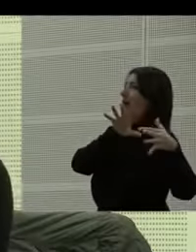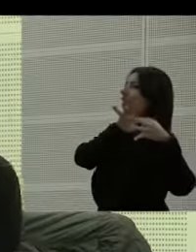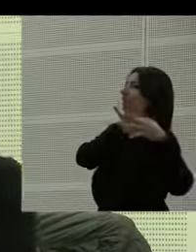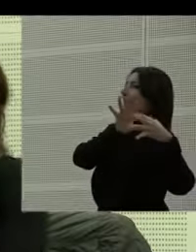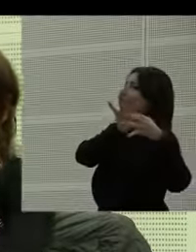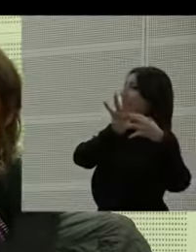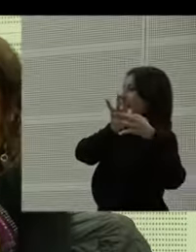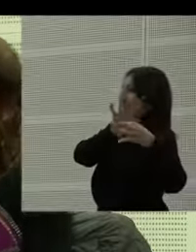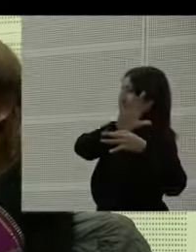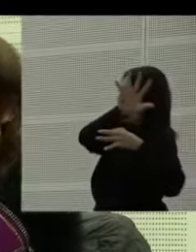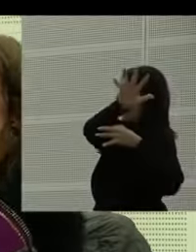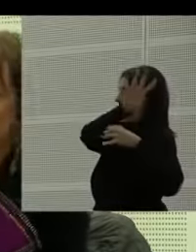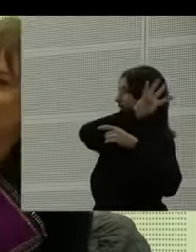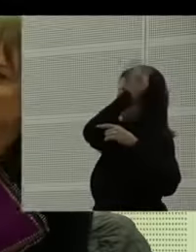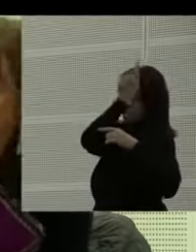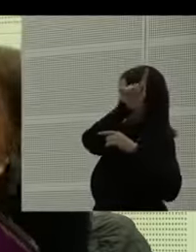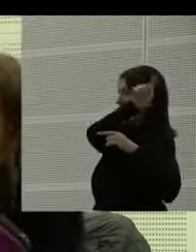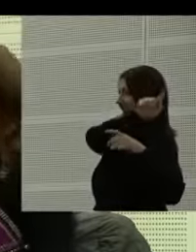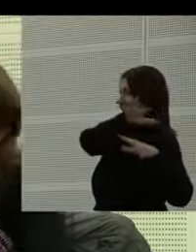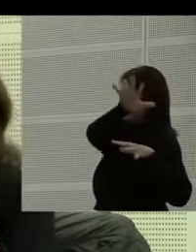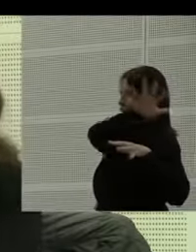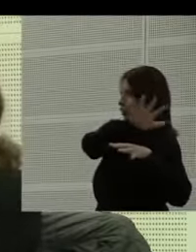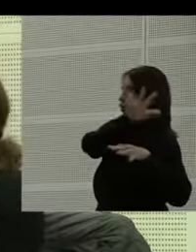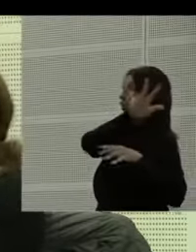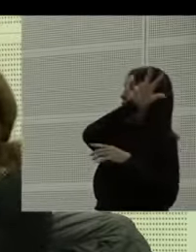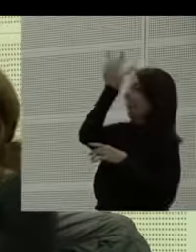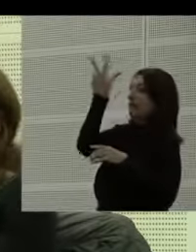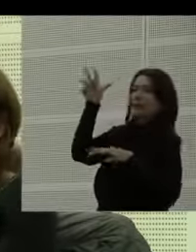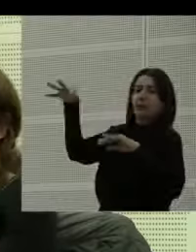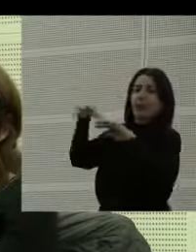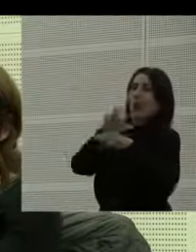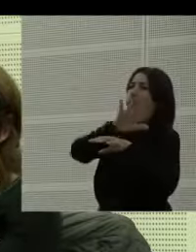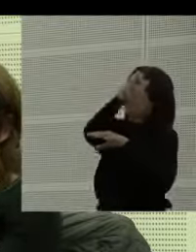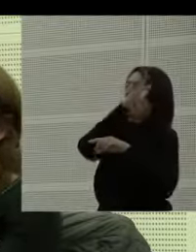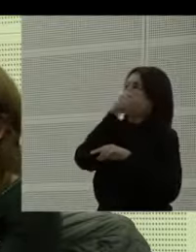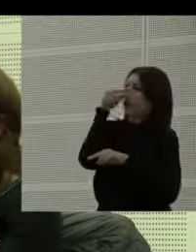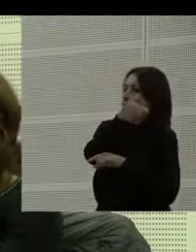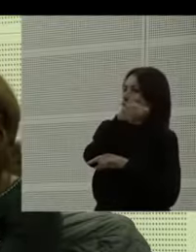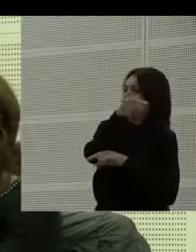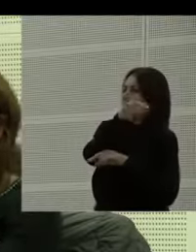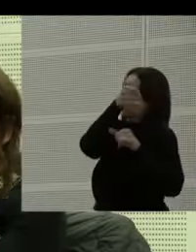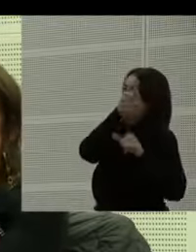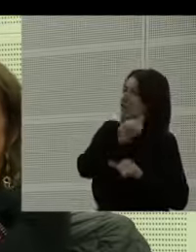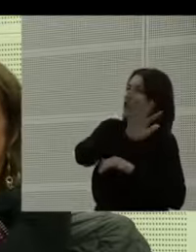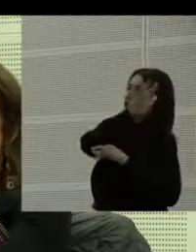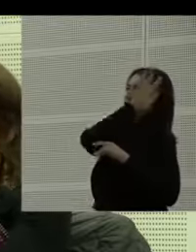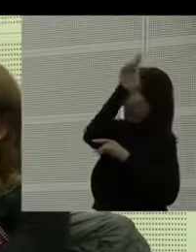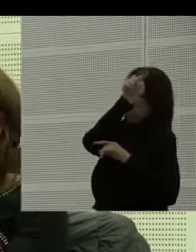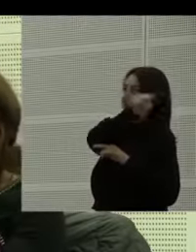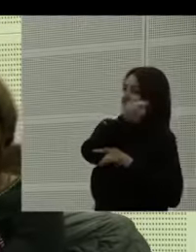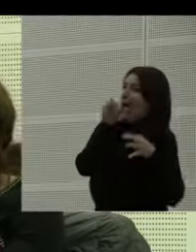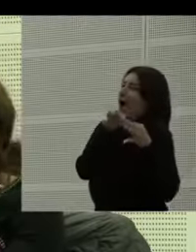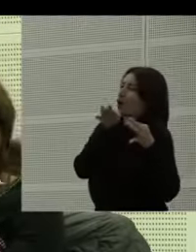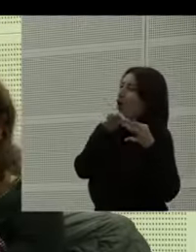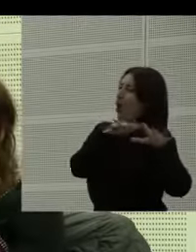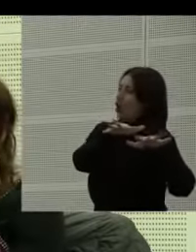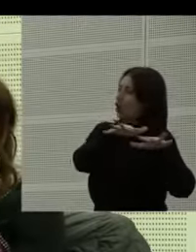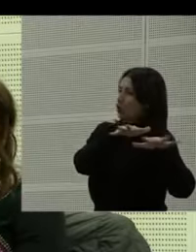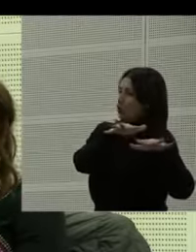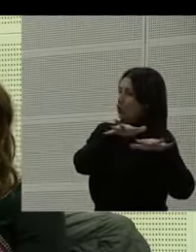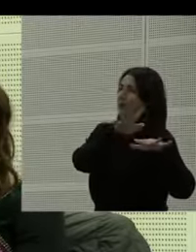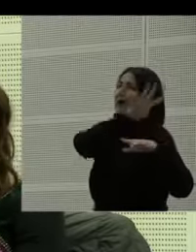destino a questo principe in sposa la figlia di un altro re, di un regno